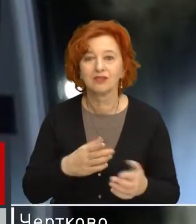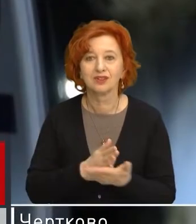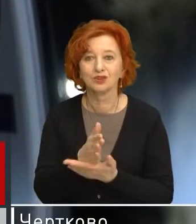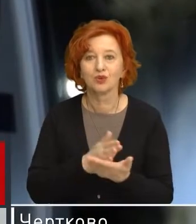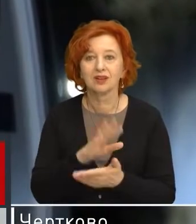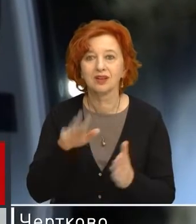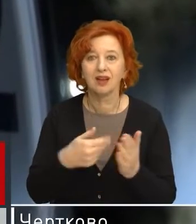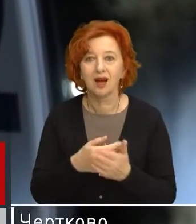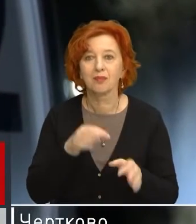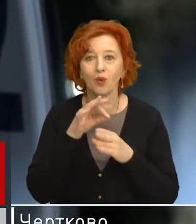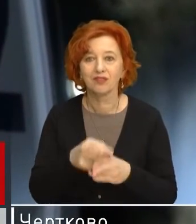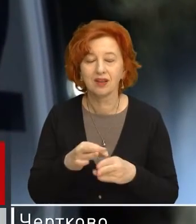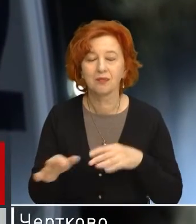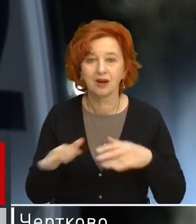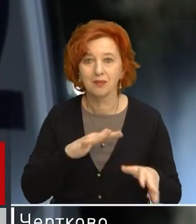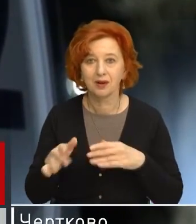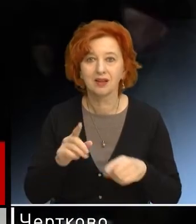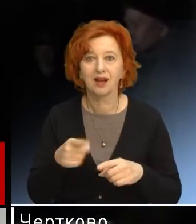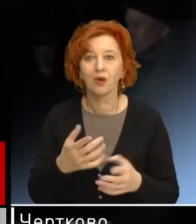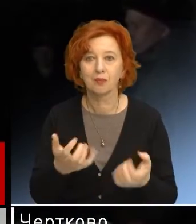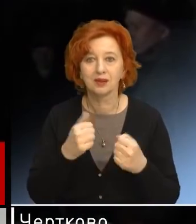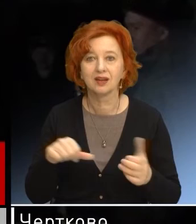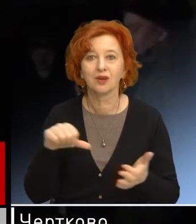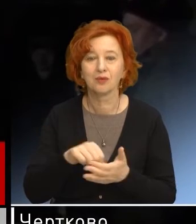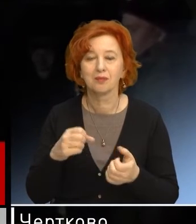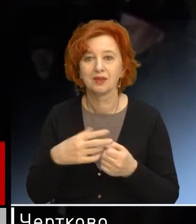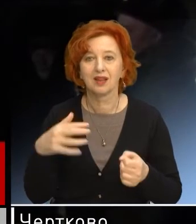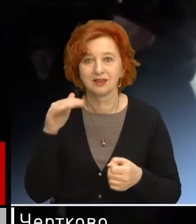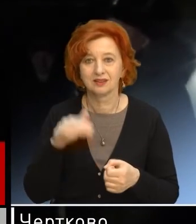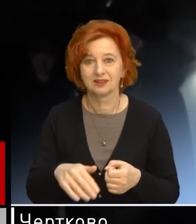места для проведения культовых мероприятий, в которых приняли участие более 15 тысяч дончан.